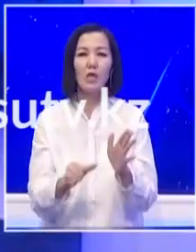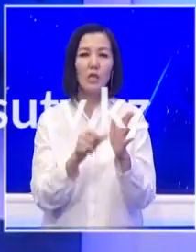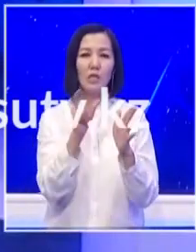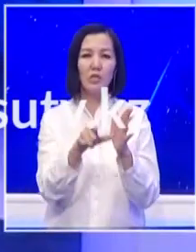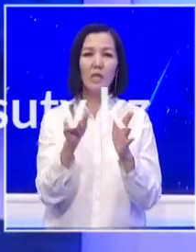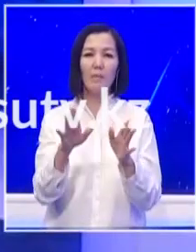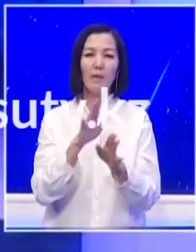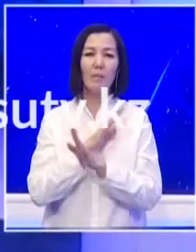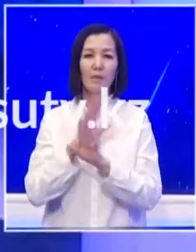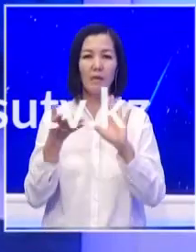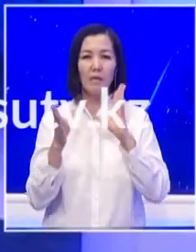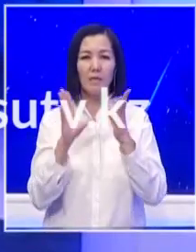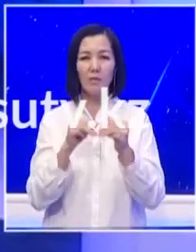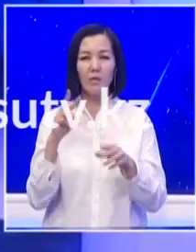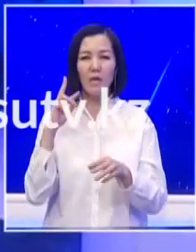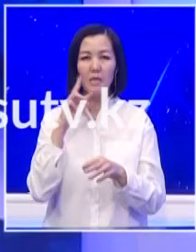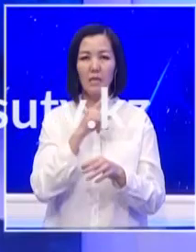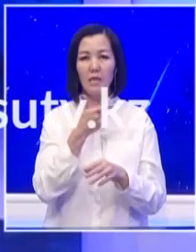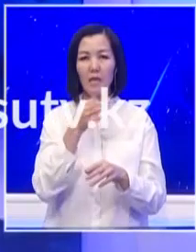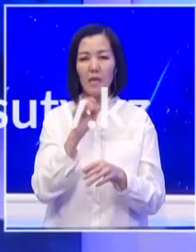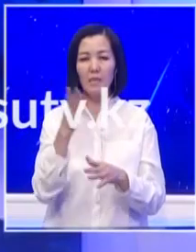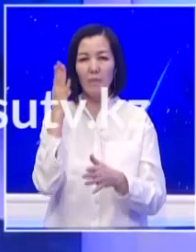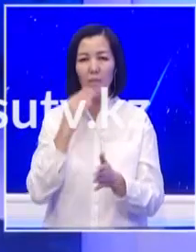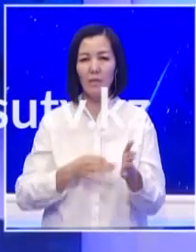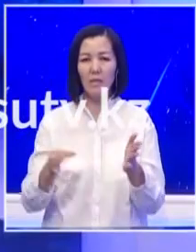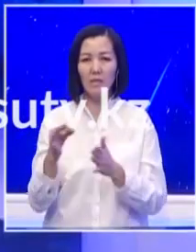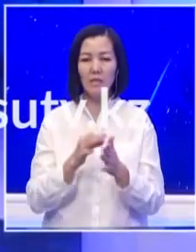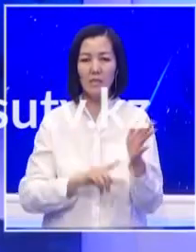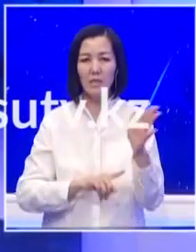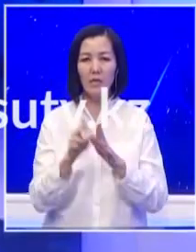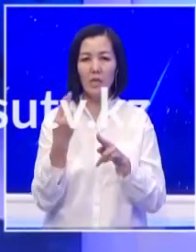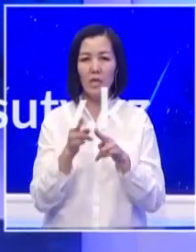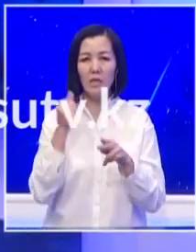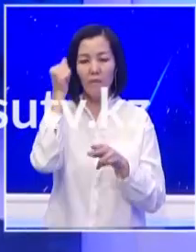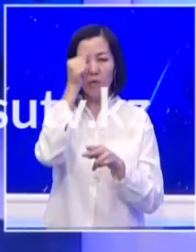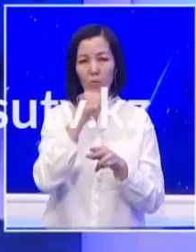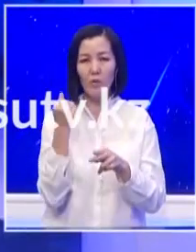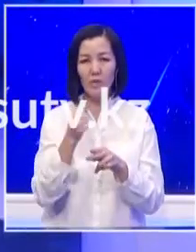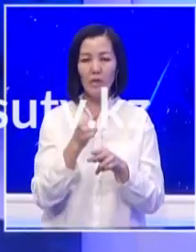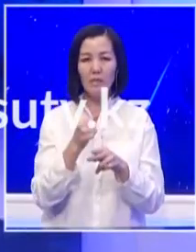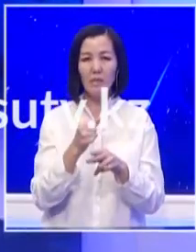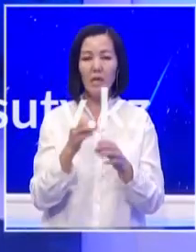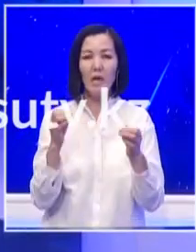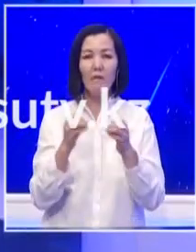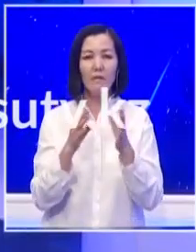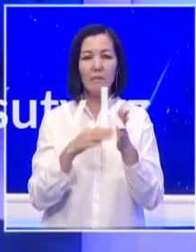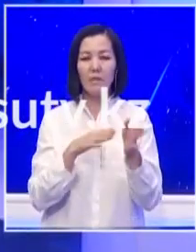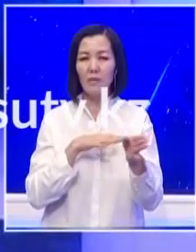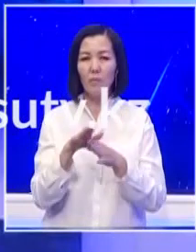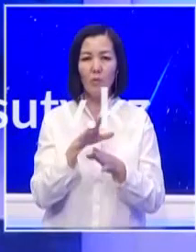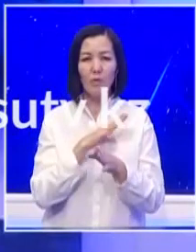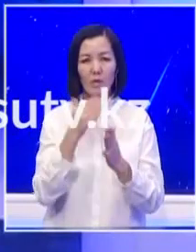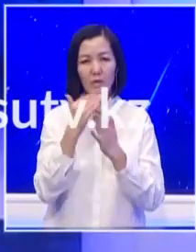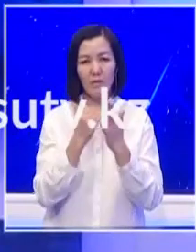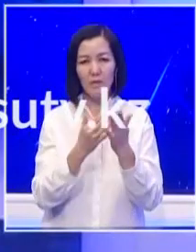6 человек погибли в результате отравления угарным газом в Алматинской области с начала текущего года. К сведению, несовершеннолетних в списке